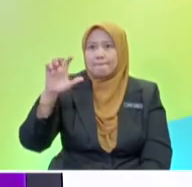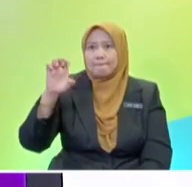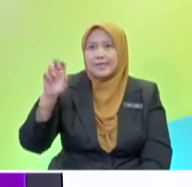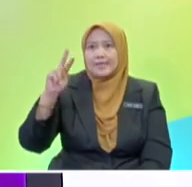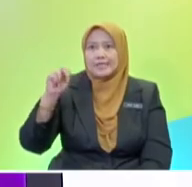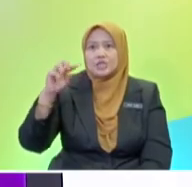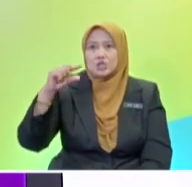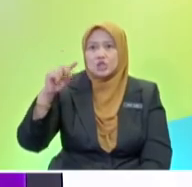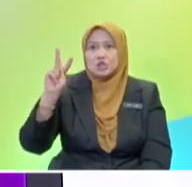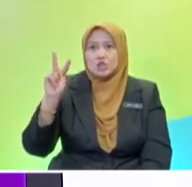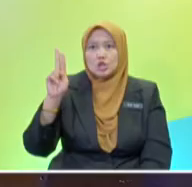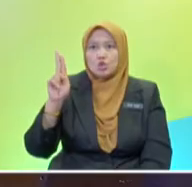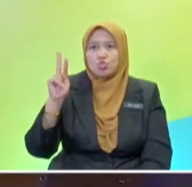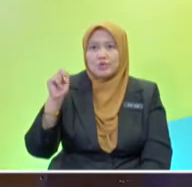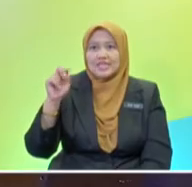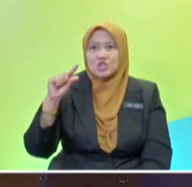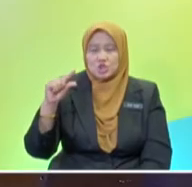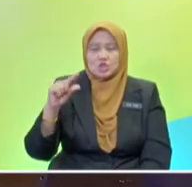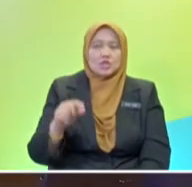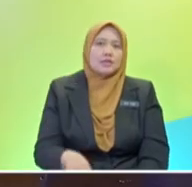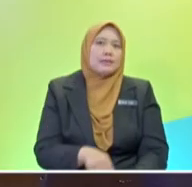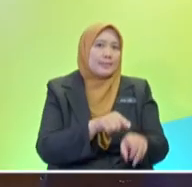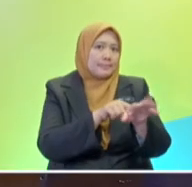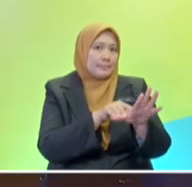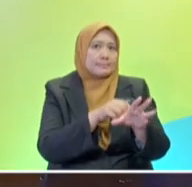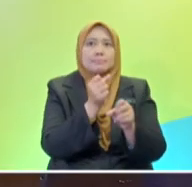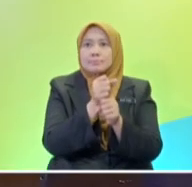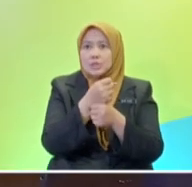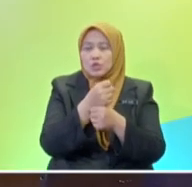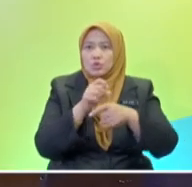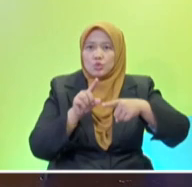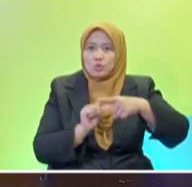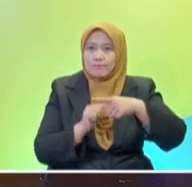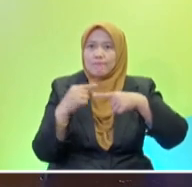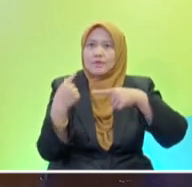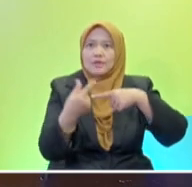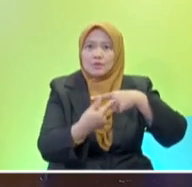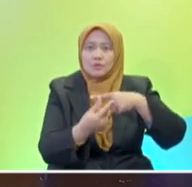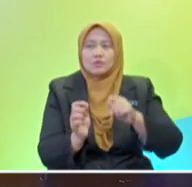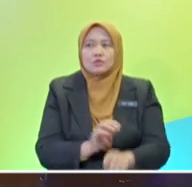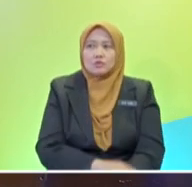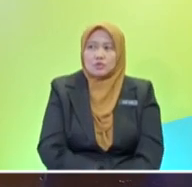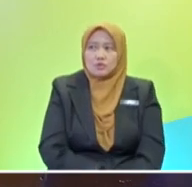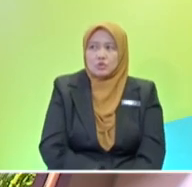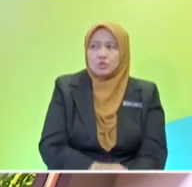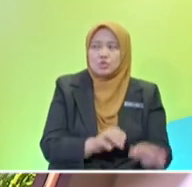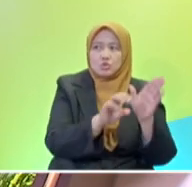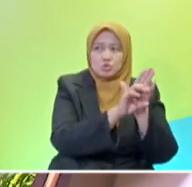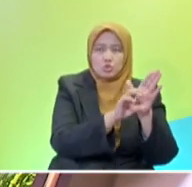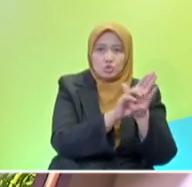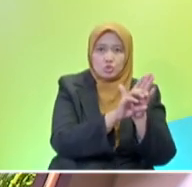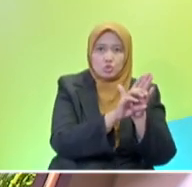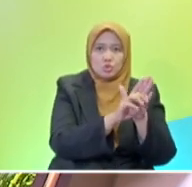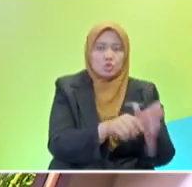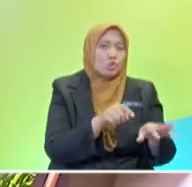Cuma saiz dia sikit kecil. Kalau kita tengok daun, ada tak jumpa daun keladi? Daun keladi. Tengok. Comelkan daun keladi